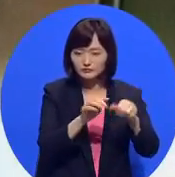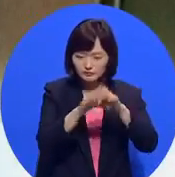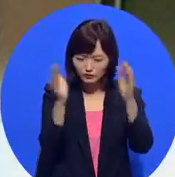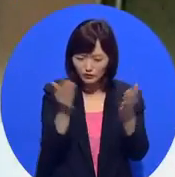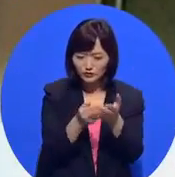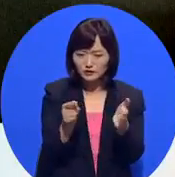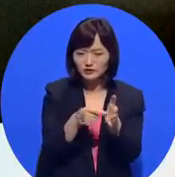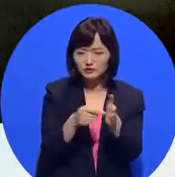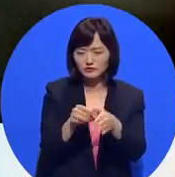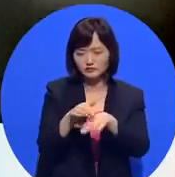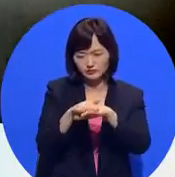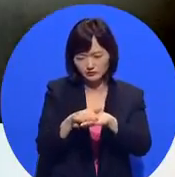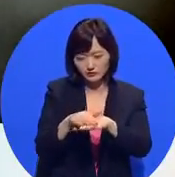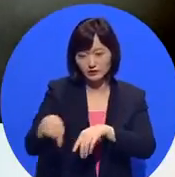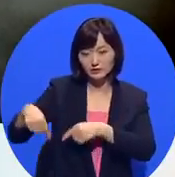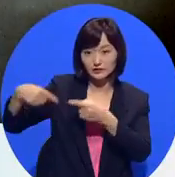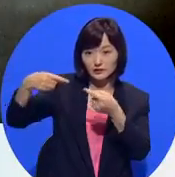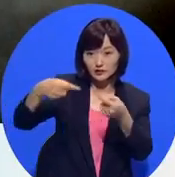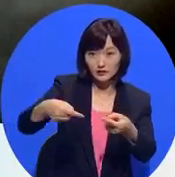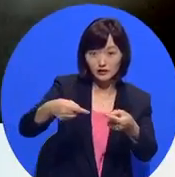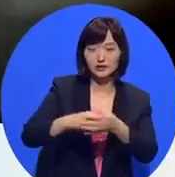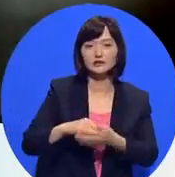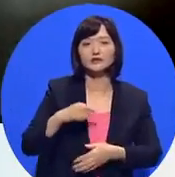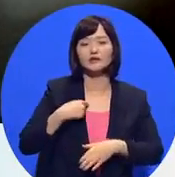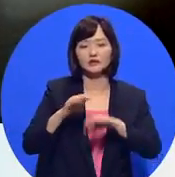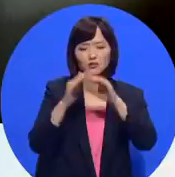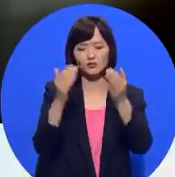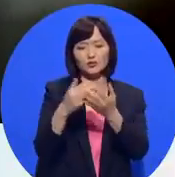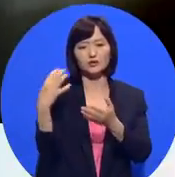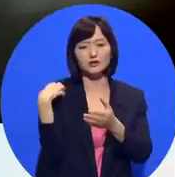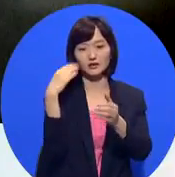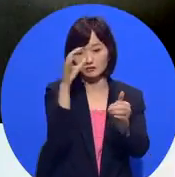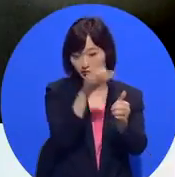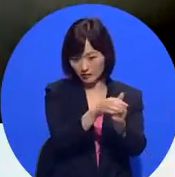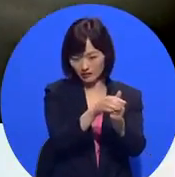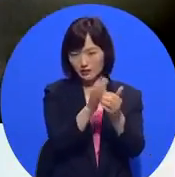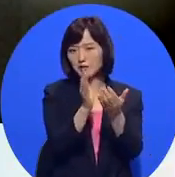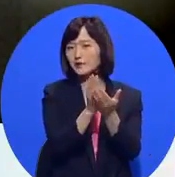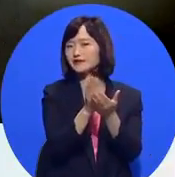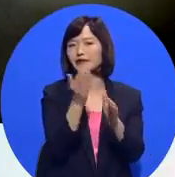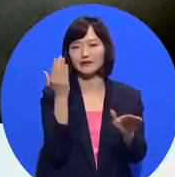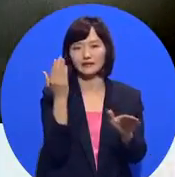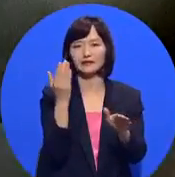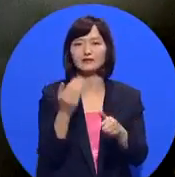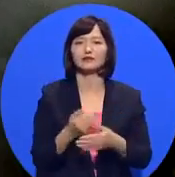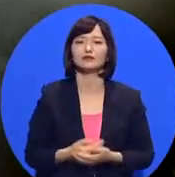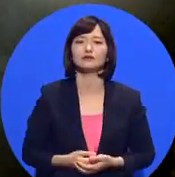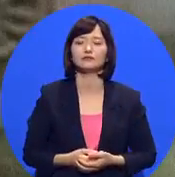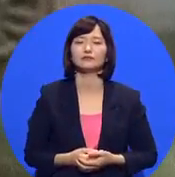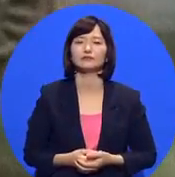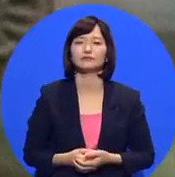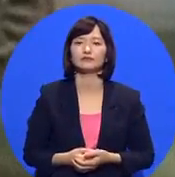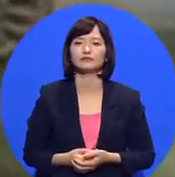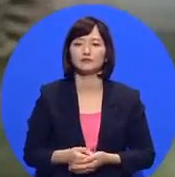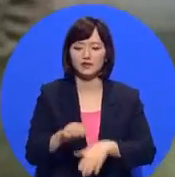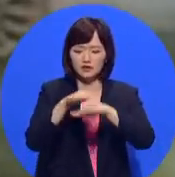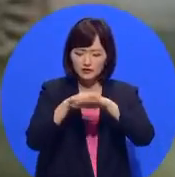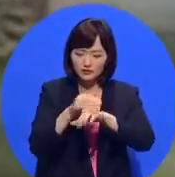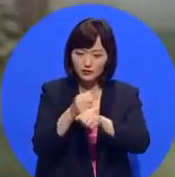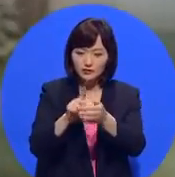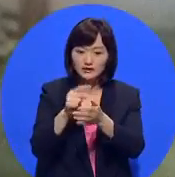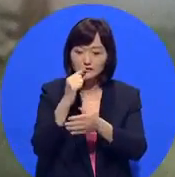의료진이 참여해야 하는데 자신에게 모든 책임을 떠넘기는 것은 맞지 않다 고 알려왔습니다 응급조치 도중